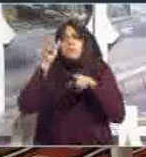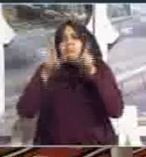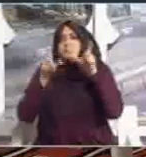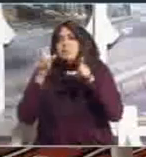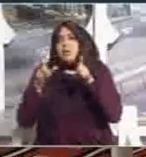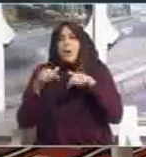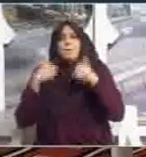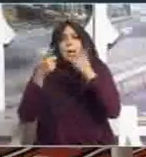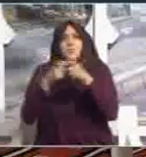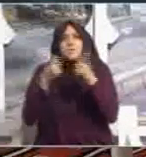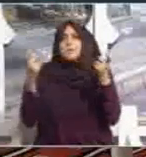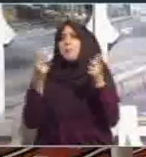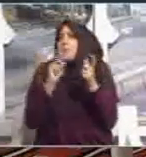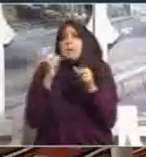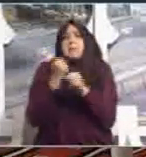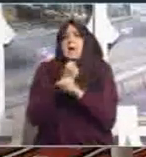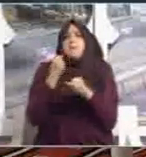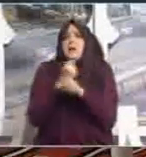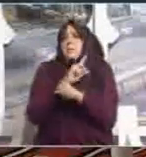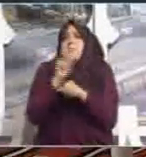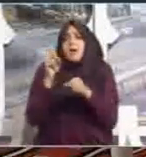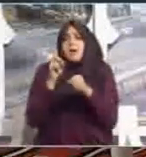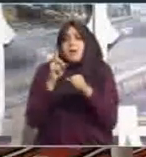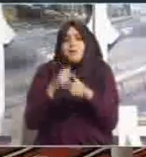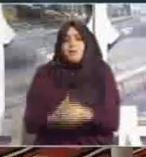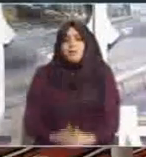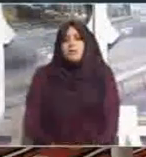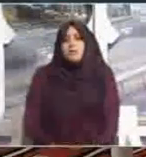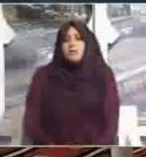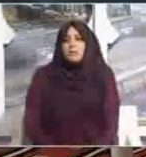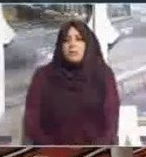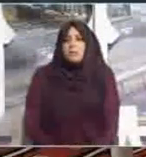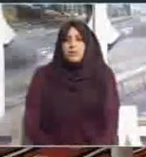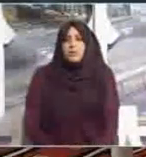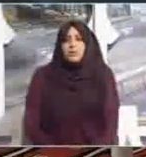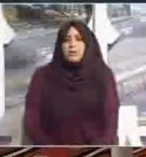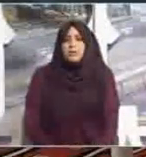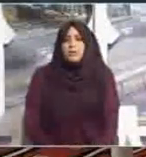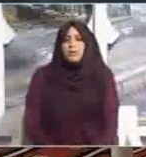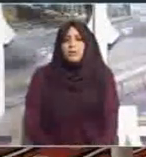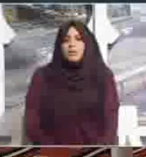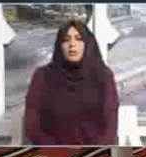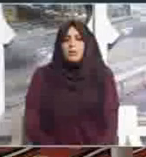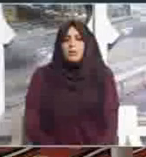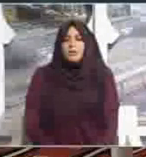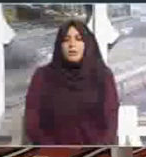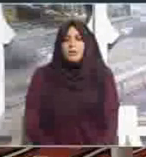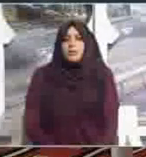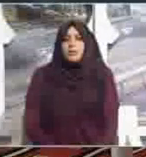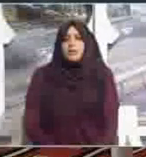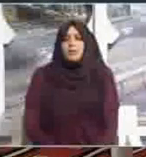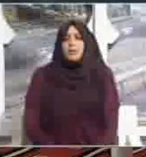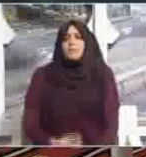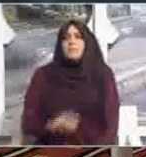عمل، هما في مؤسسة عمومية تنظيلهم شهادة،